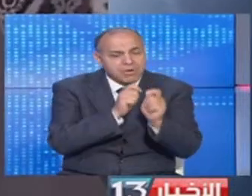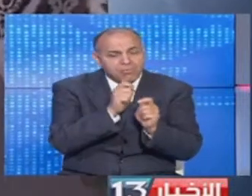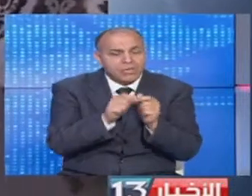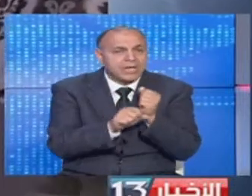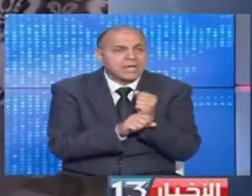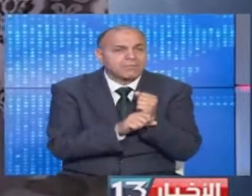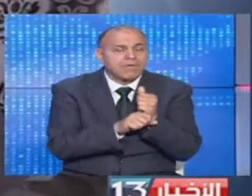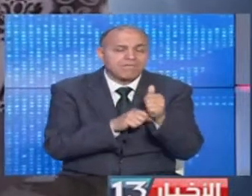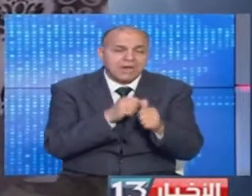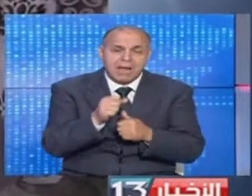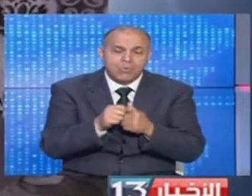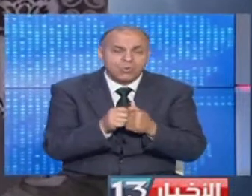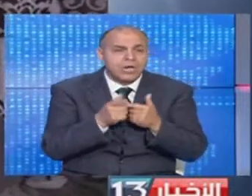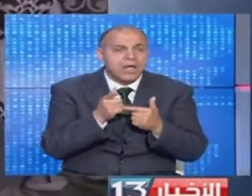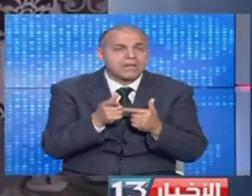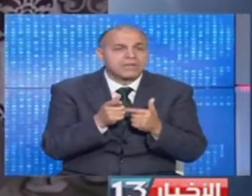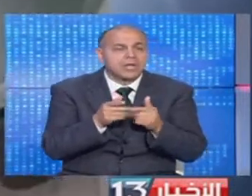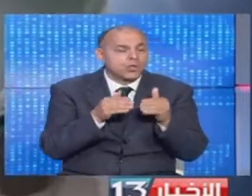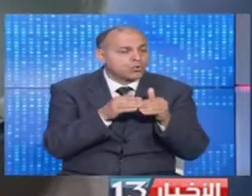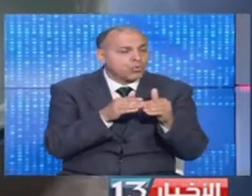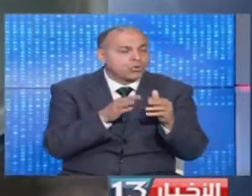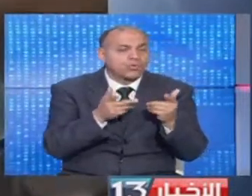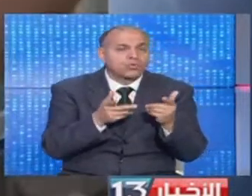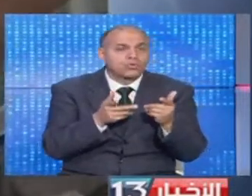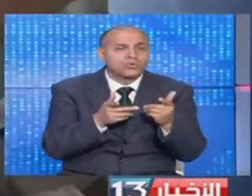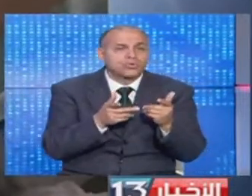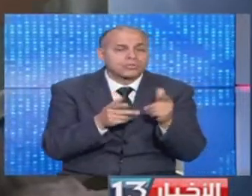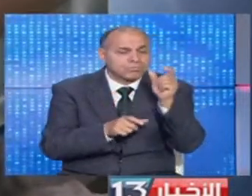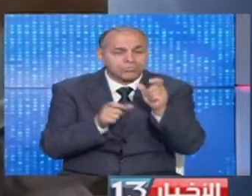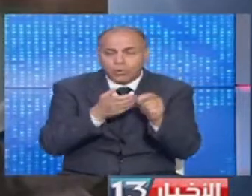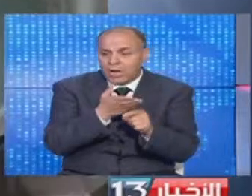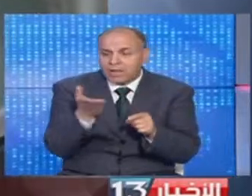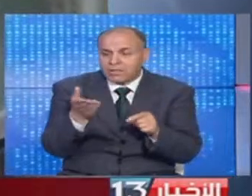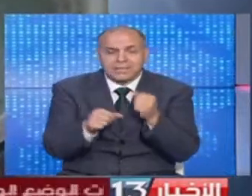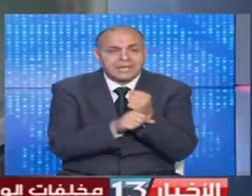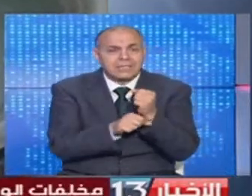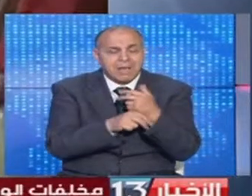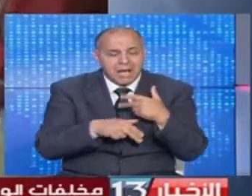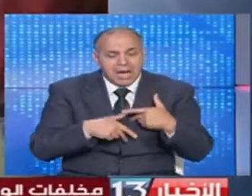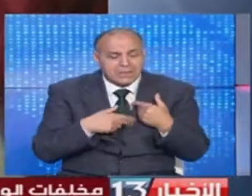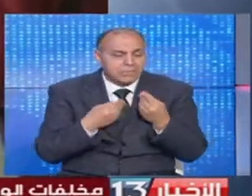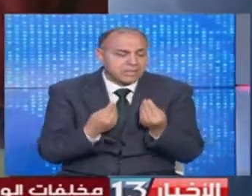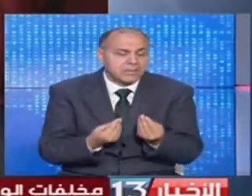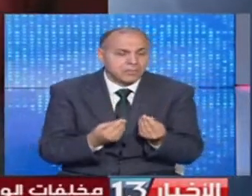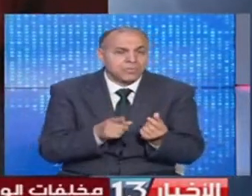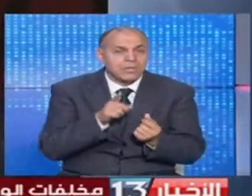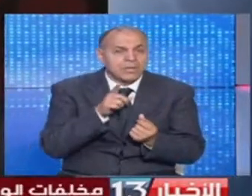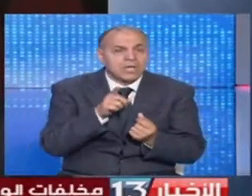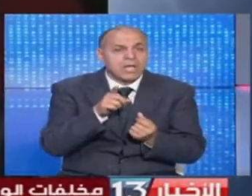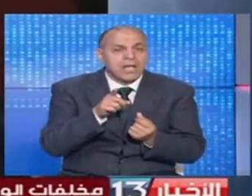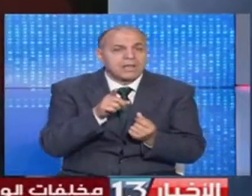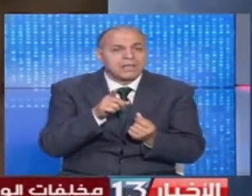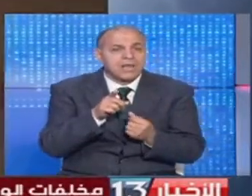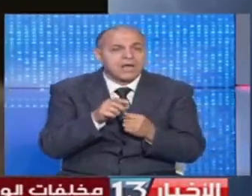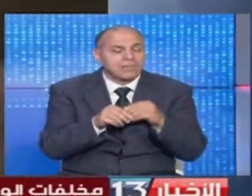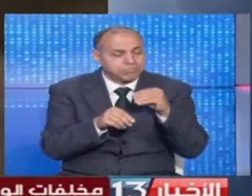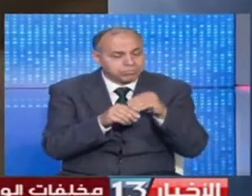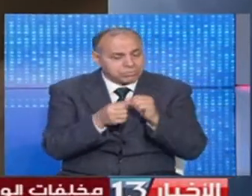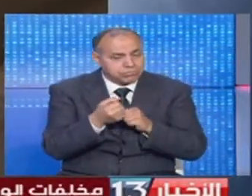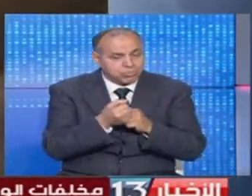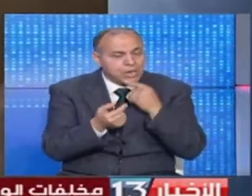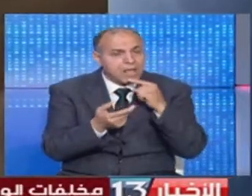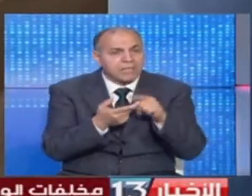موسميه لا تستجيب لتطلعات هذه الفئات في عيش كريمه في ظل من والاقتصاديه